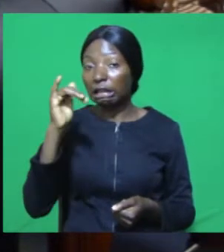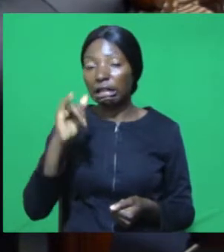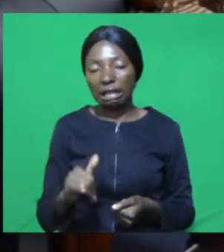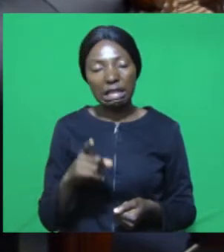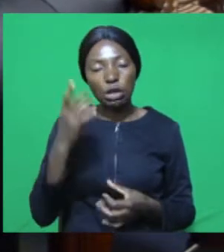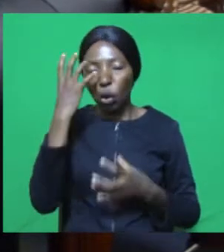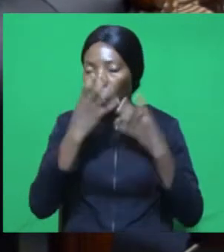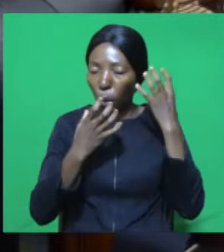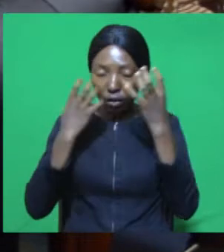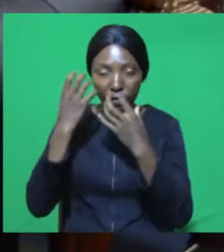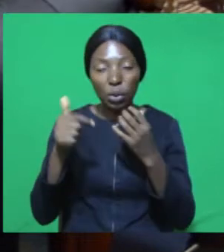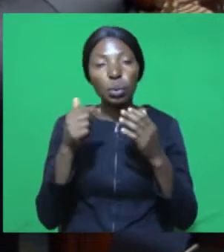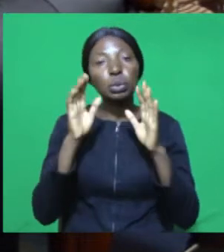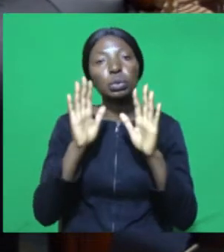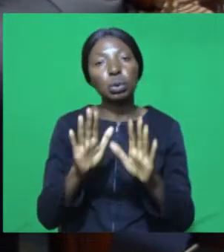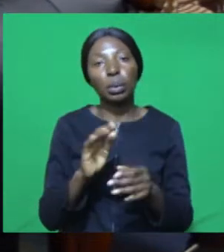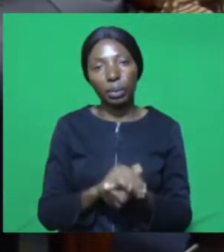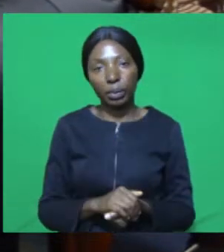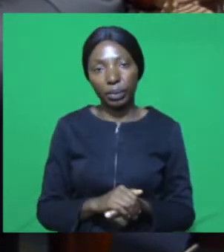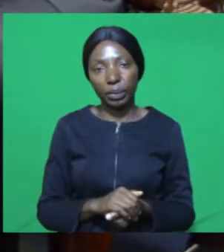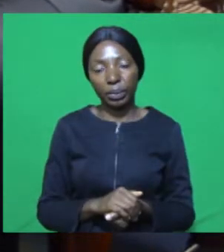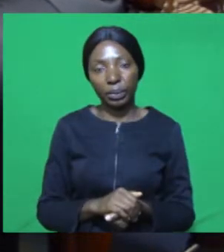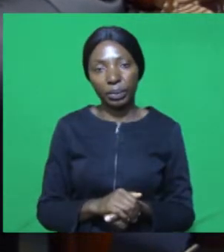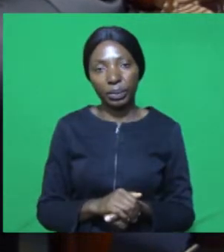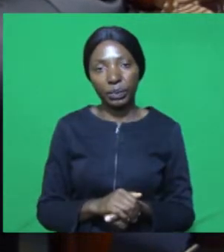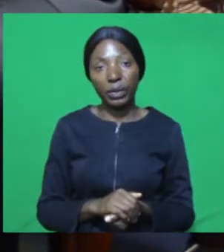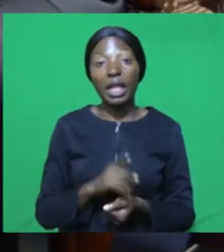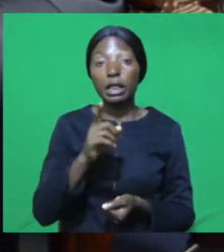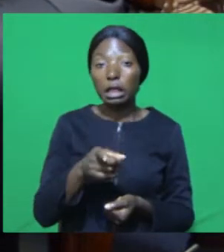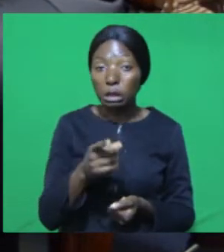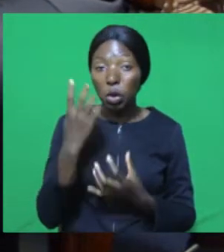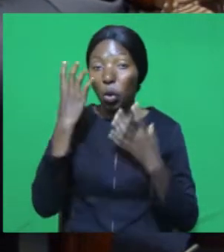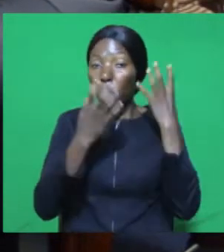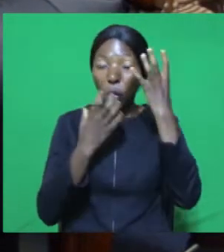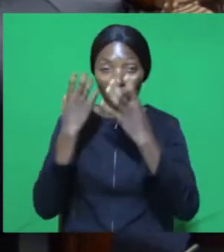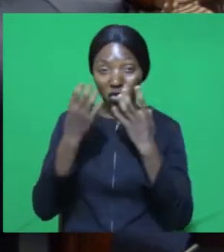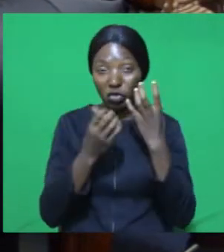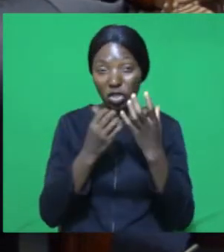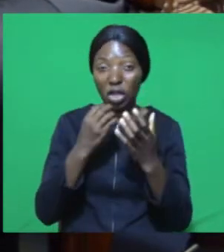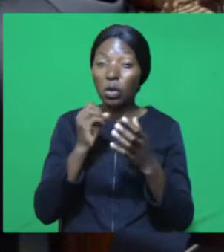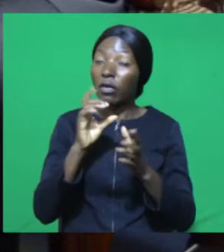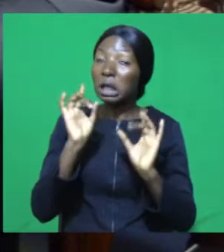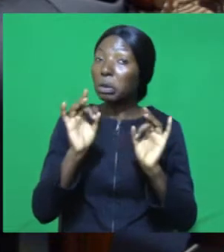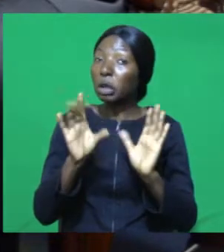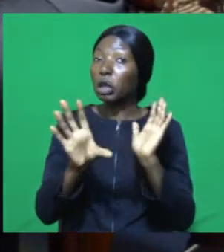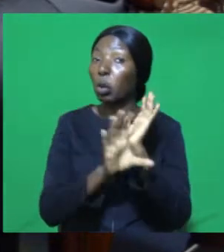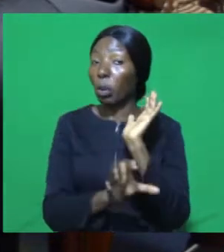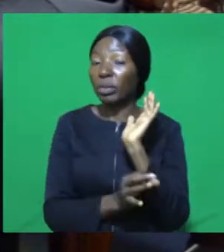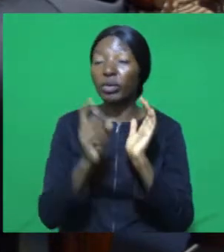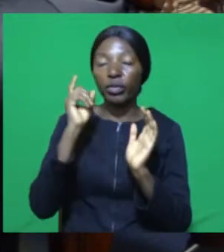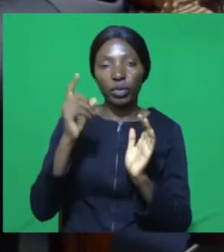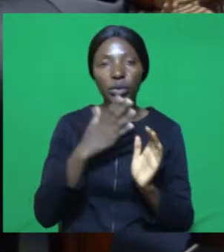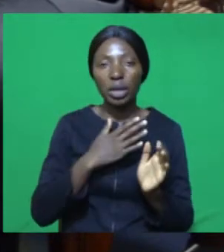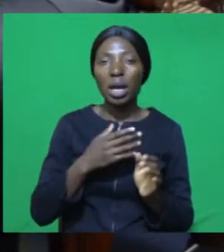2,300 years. Kakudzimaidzwa aka kanenge kapita kachipera. Right. Kudzimaidzwa uku. Ukatara ndoda kuti